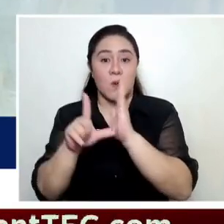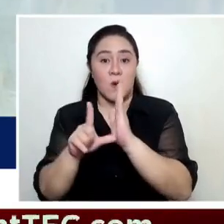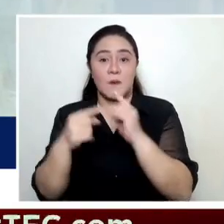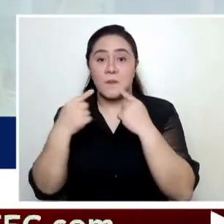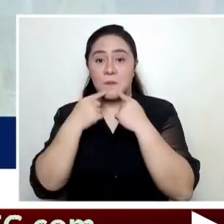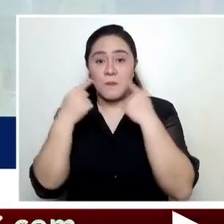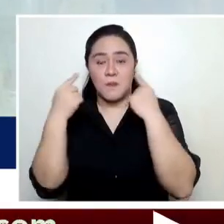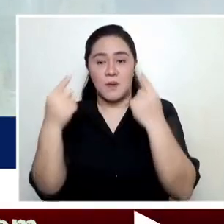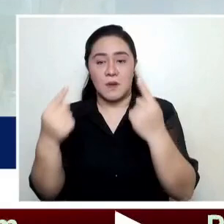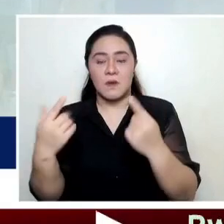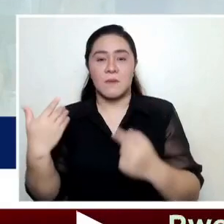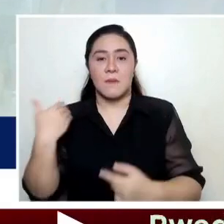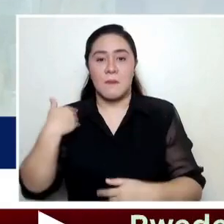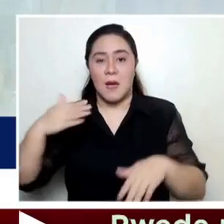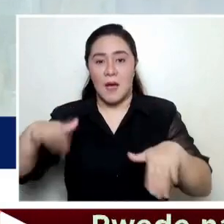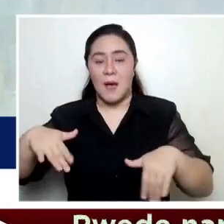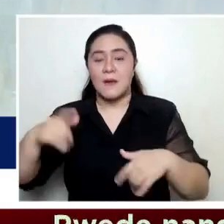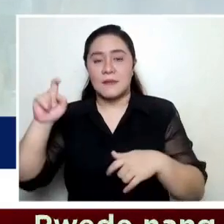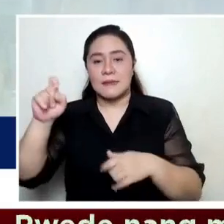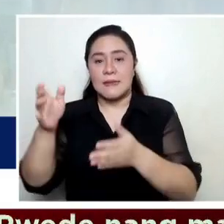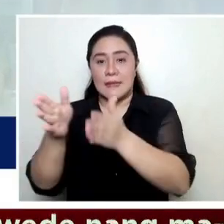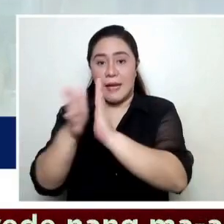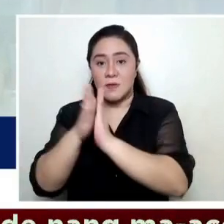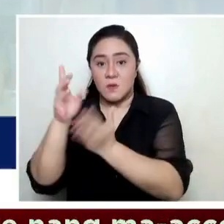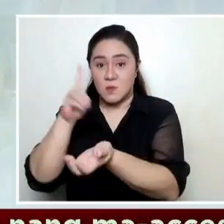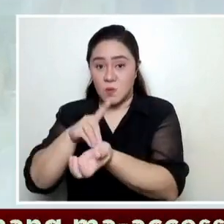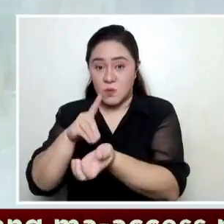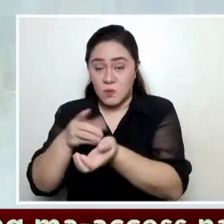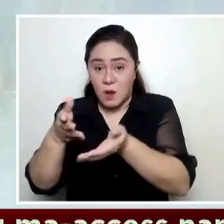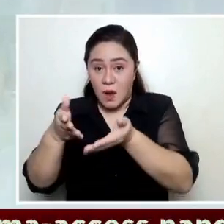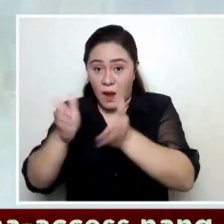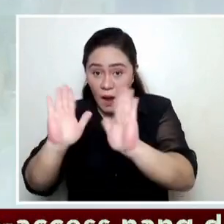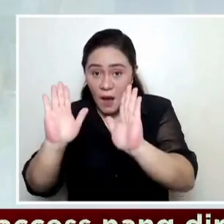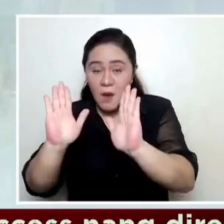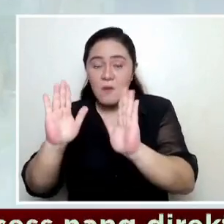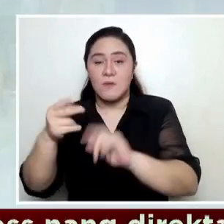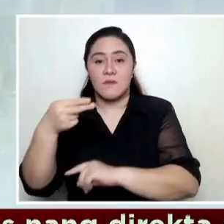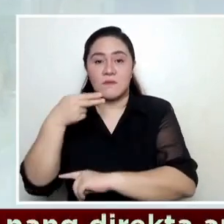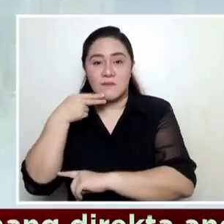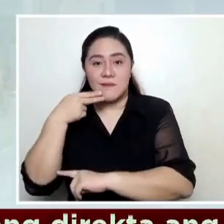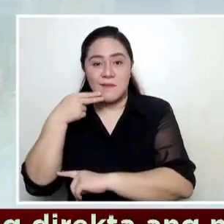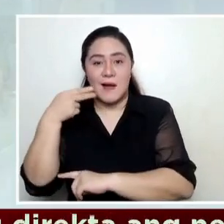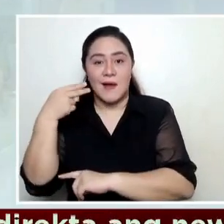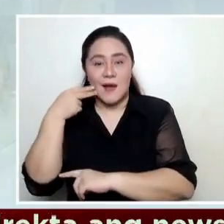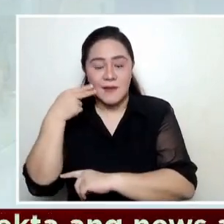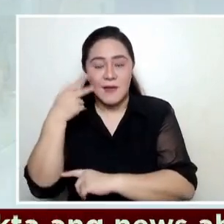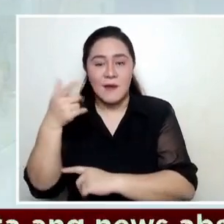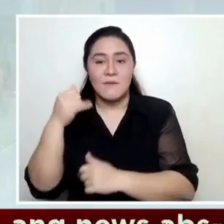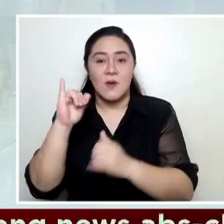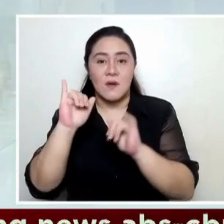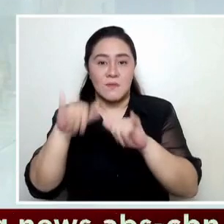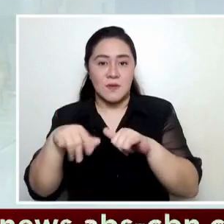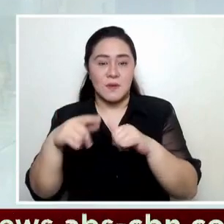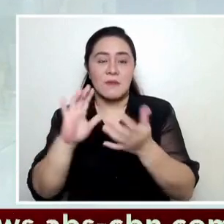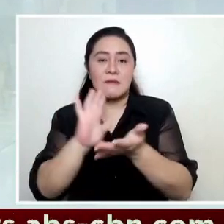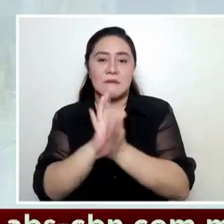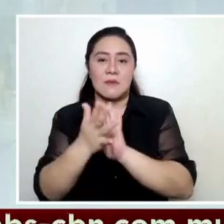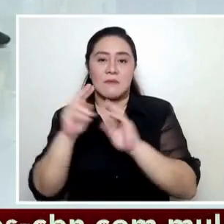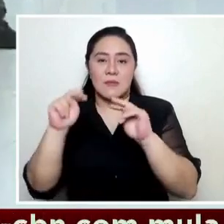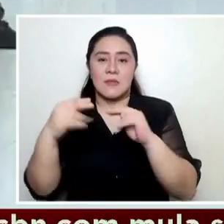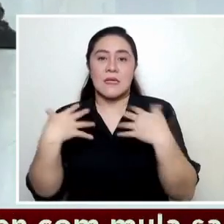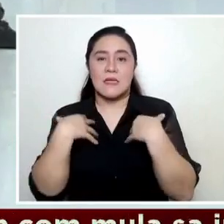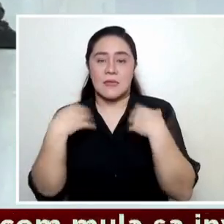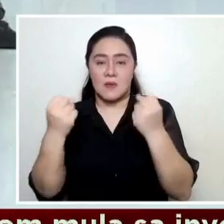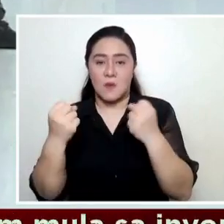pa nila makakuha ng clearance mula sa kanyang doktor dahil kailangan pa ni Hannah magpalakas. Dahil sabi nga ni attorney Esguera ay hindi